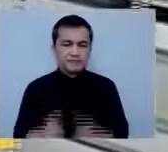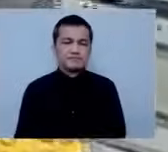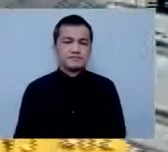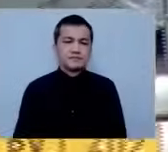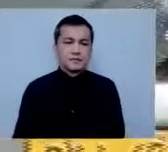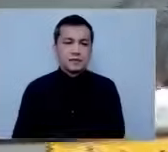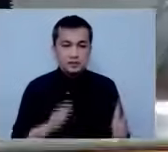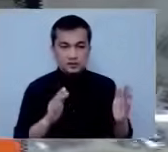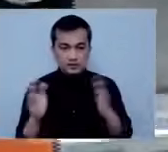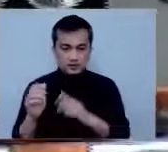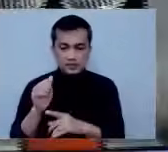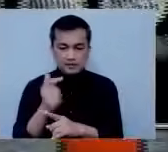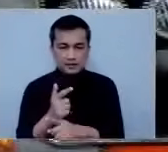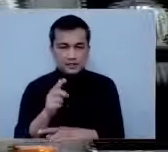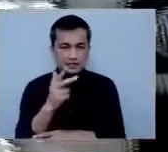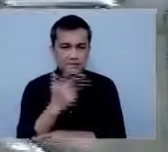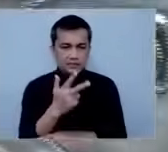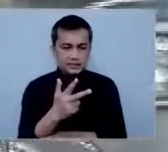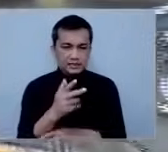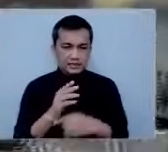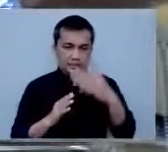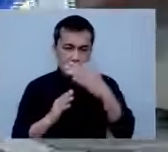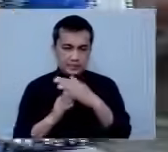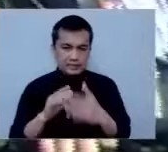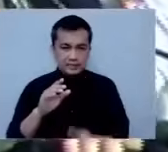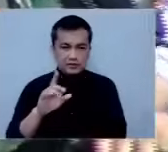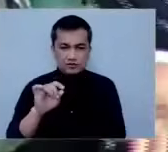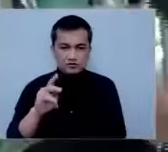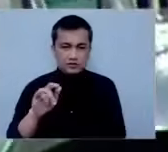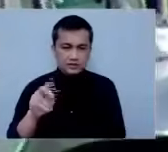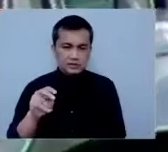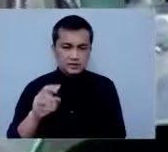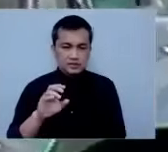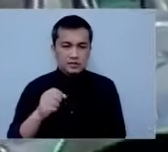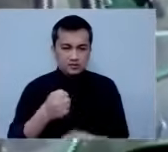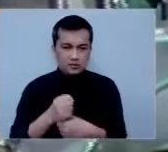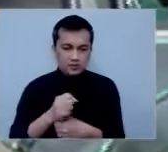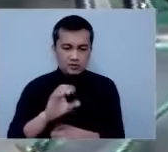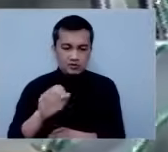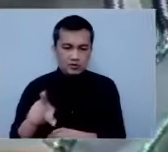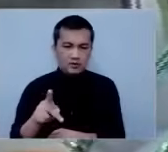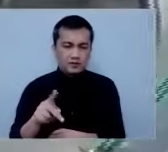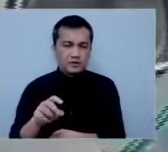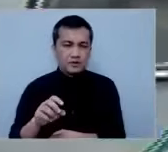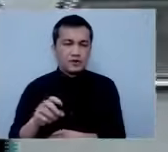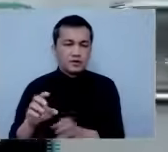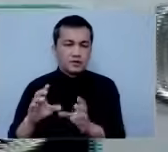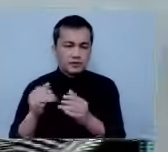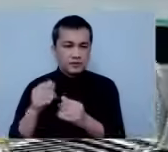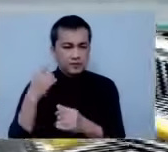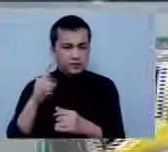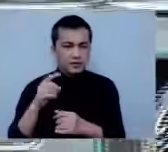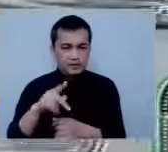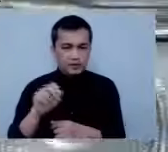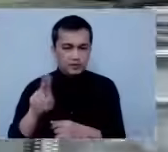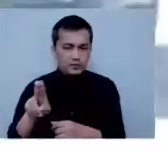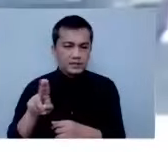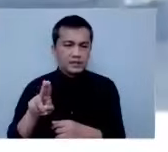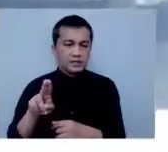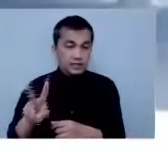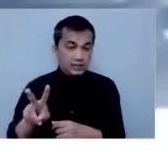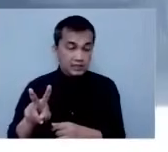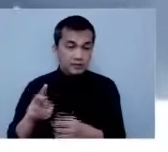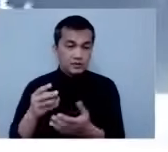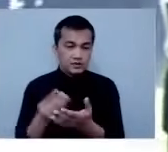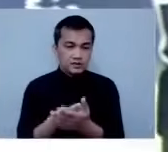April 30 ang consolidation deadline o ang pagbuo sa kooperatiba at korporasyon para sa PUV modernization, sinabi ng piston na may